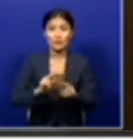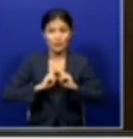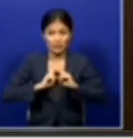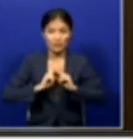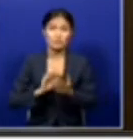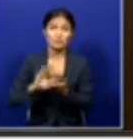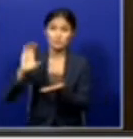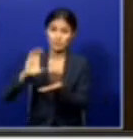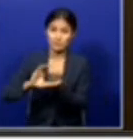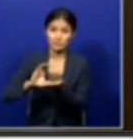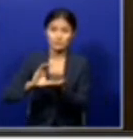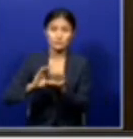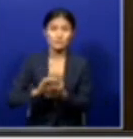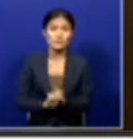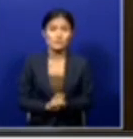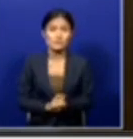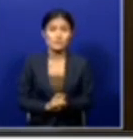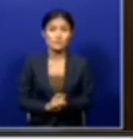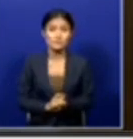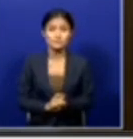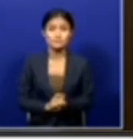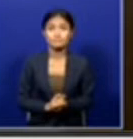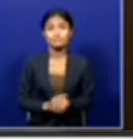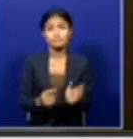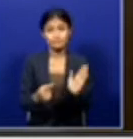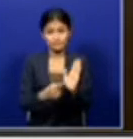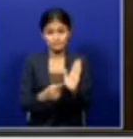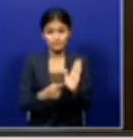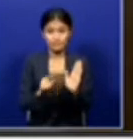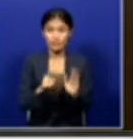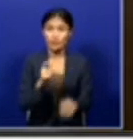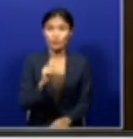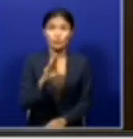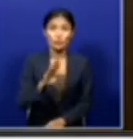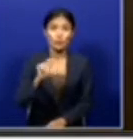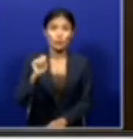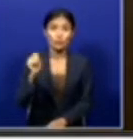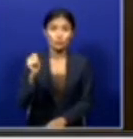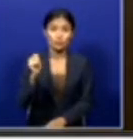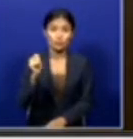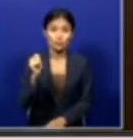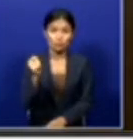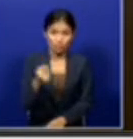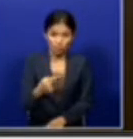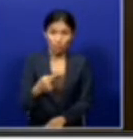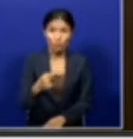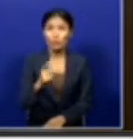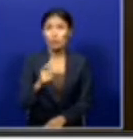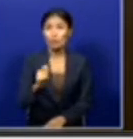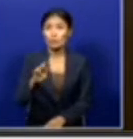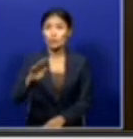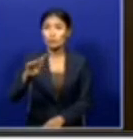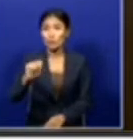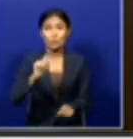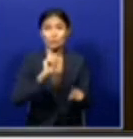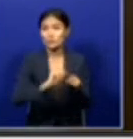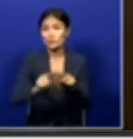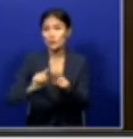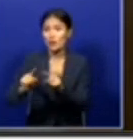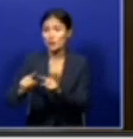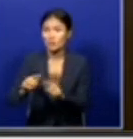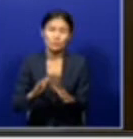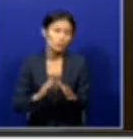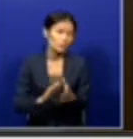เพราะฉะนั้นนะครับสิ่งนี้องค์กรปกครองส่วนท้องถิ่นเขาเจ็บช้ำน้ำใจจนต้องมี